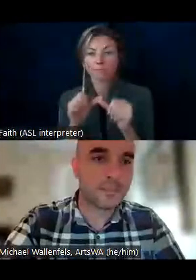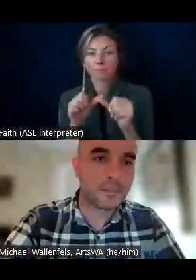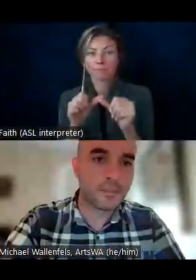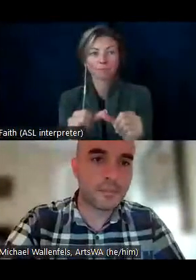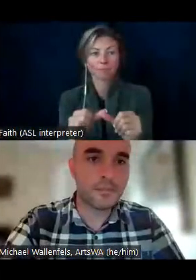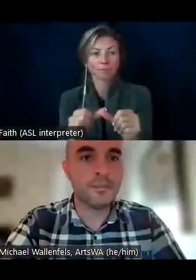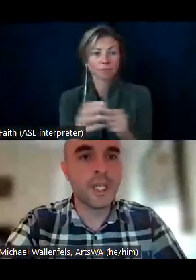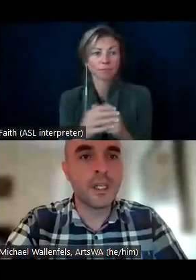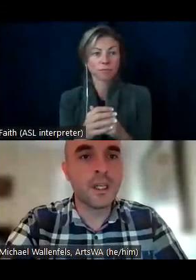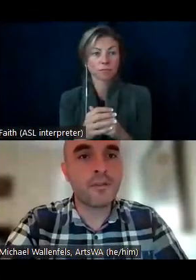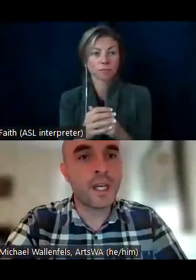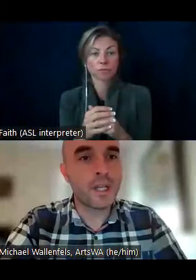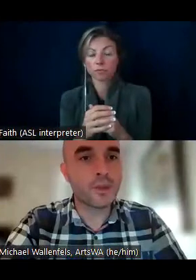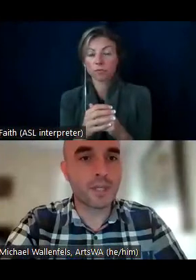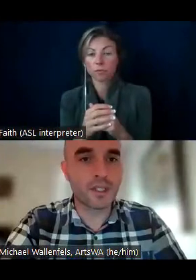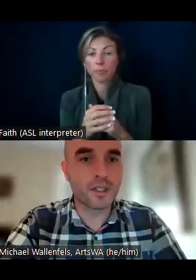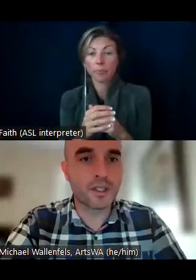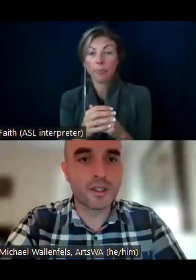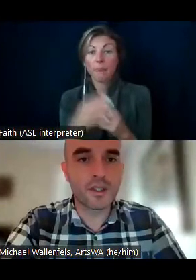투자 회사들.